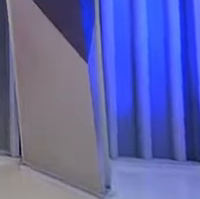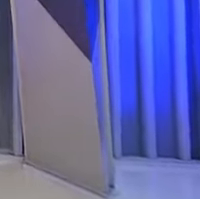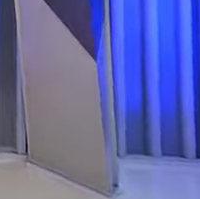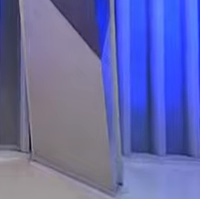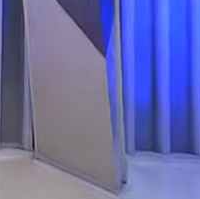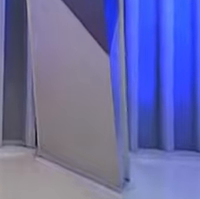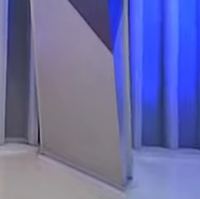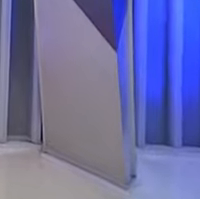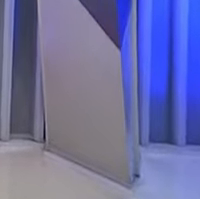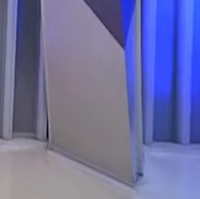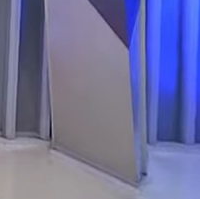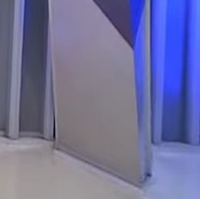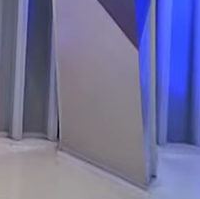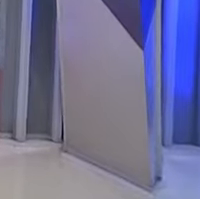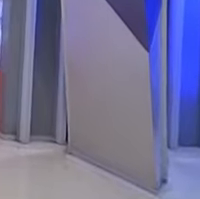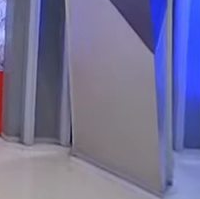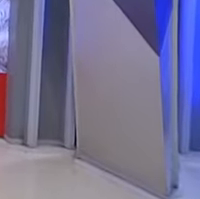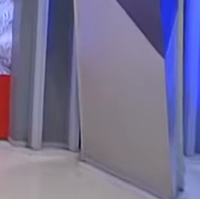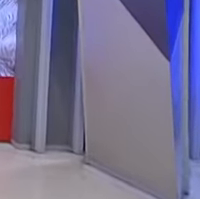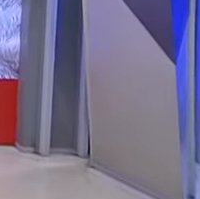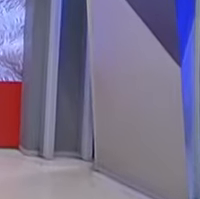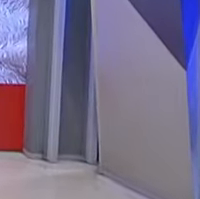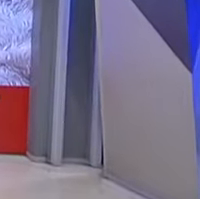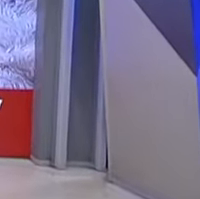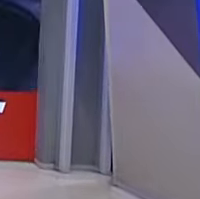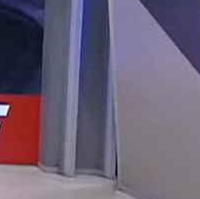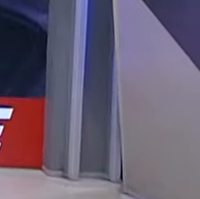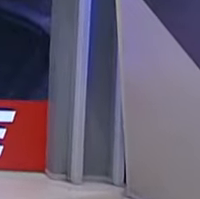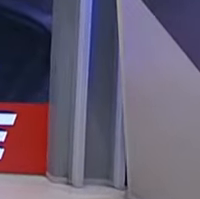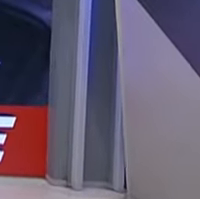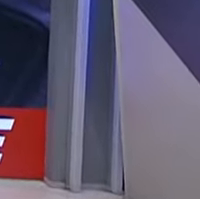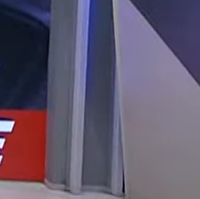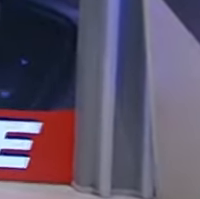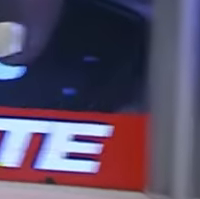winning diskarte sa pagnenegosyo online, alamin.